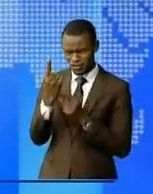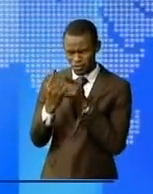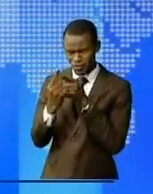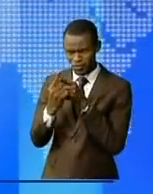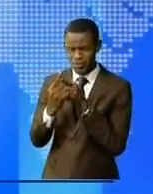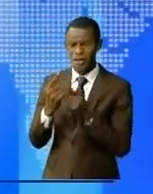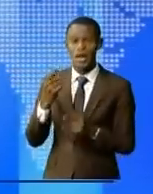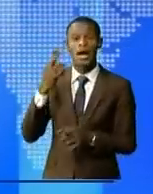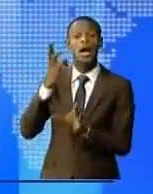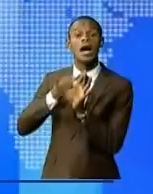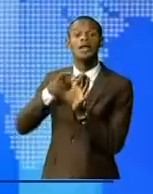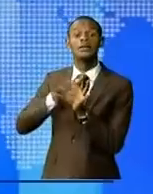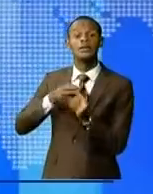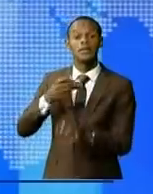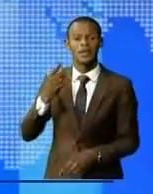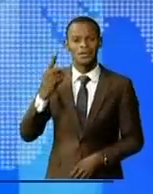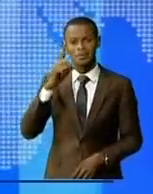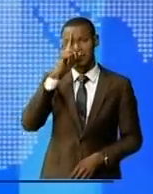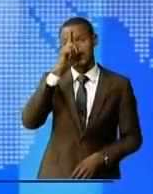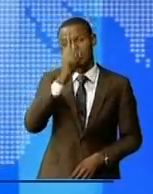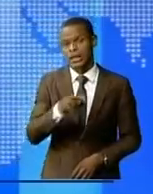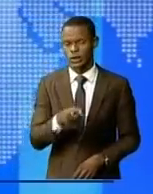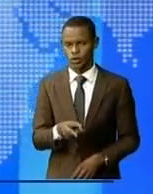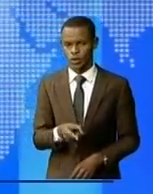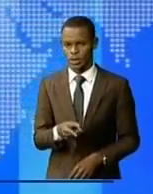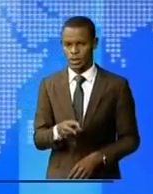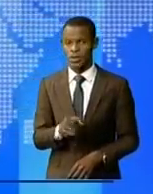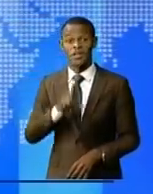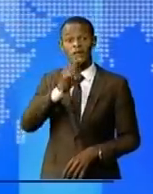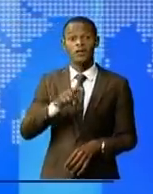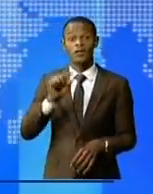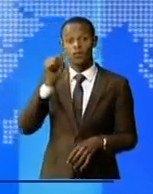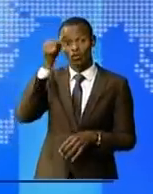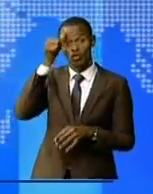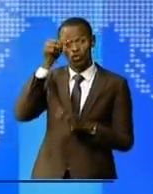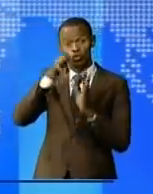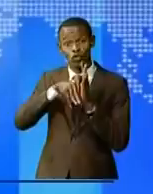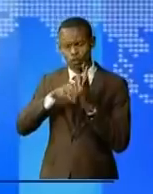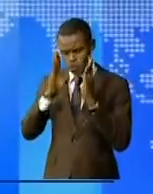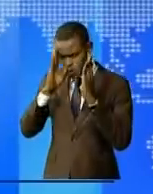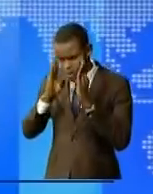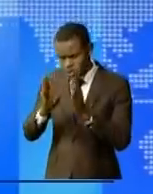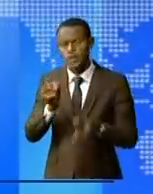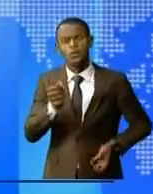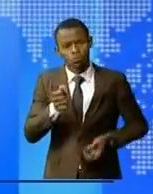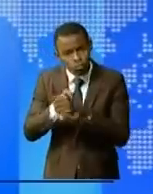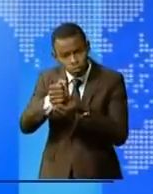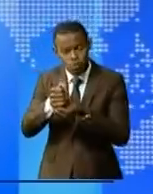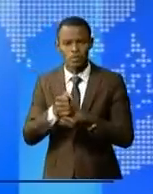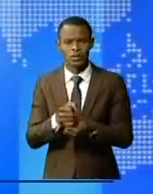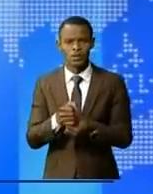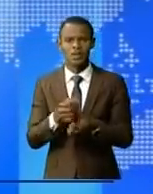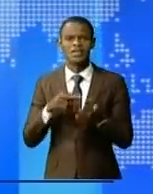Ces derniers méritent une protection du gouvernement, d'où l'appel de l'Union de femmes leaders pour l'application de droits de